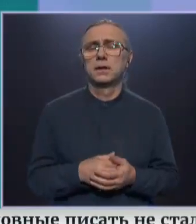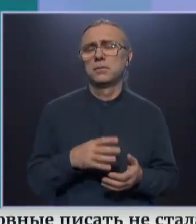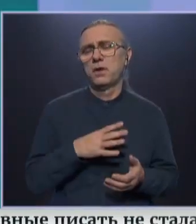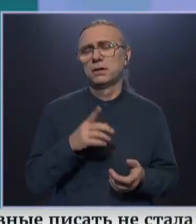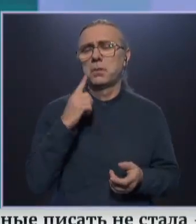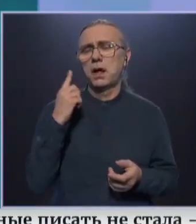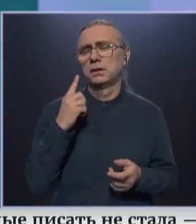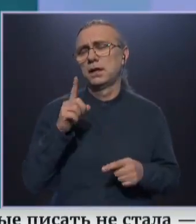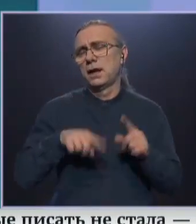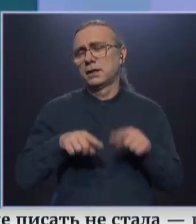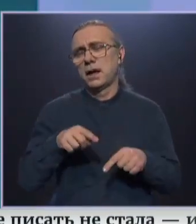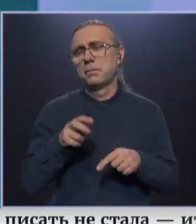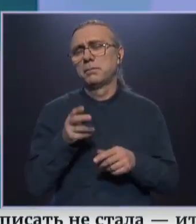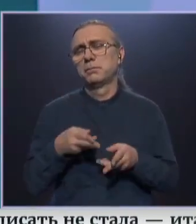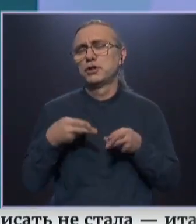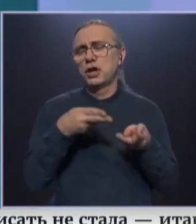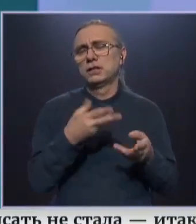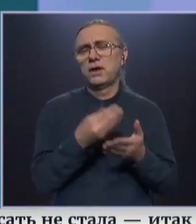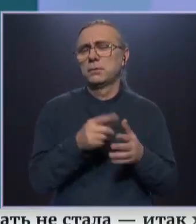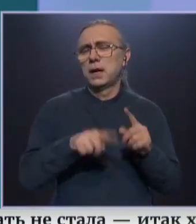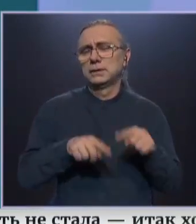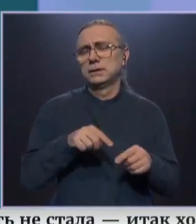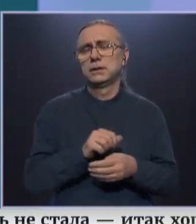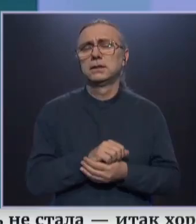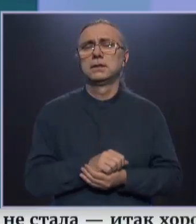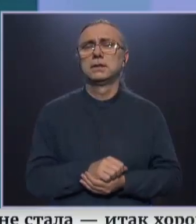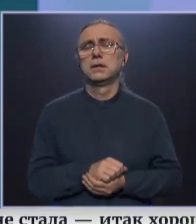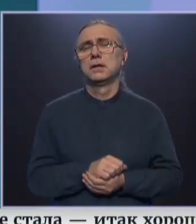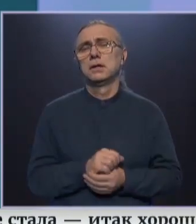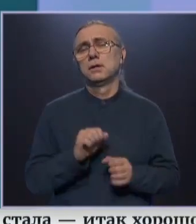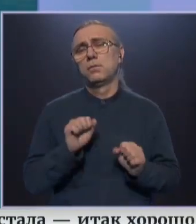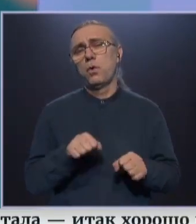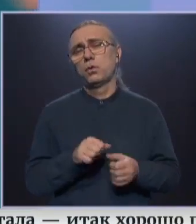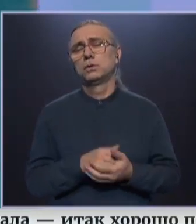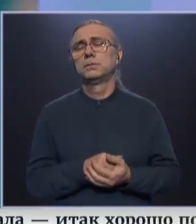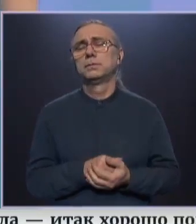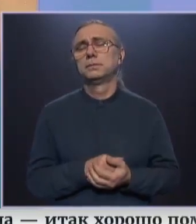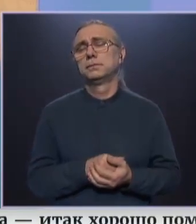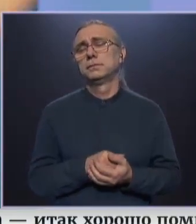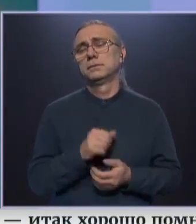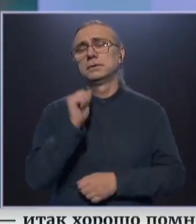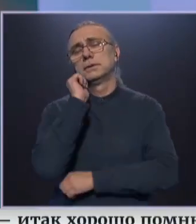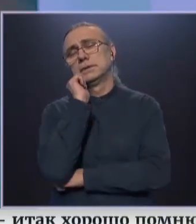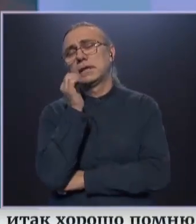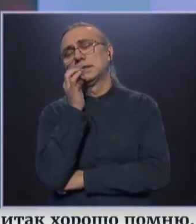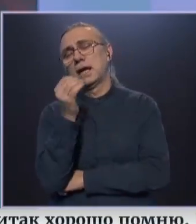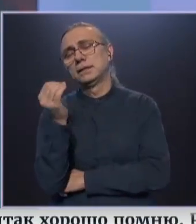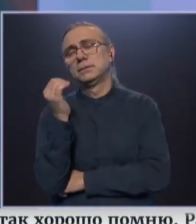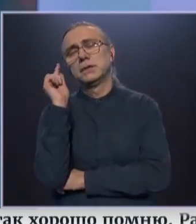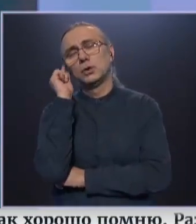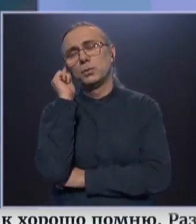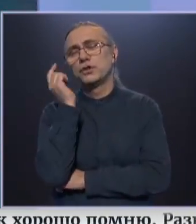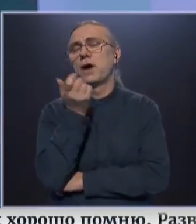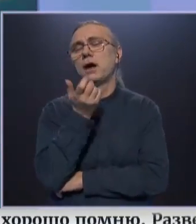приезжают обычно к родителям. Вполне можно так задумчиво сказать, сейчас бы внука, да где же его